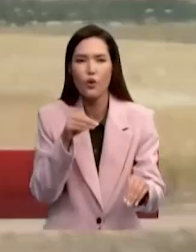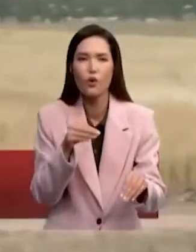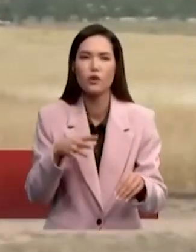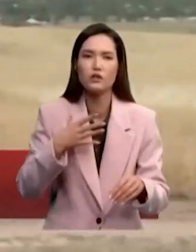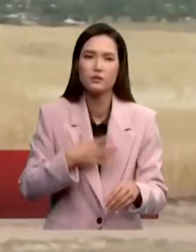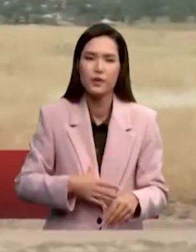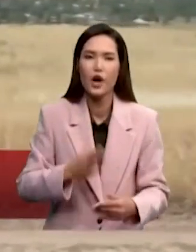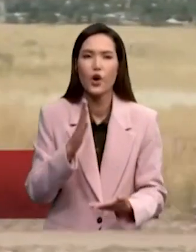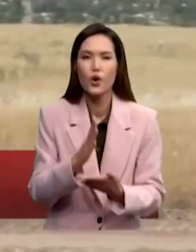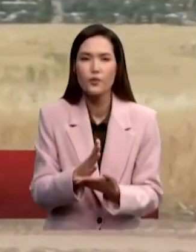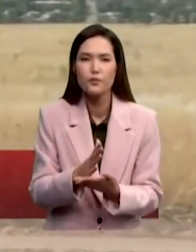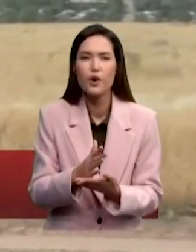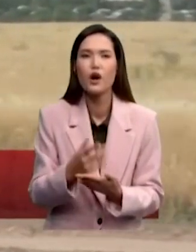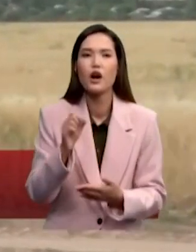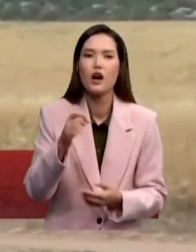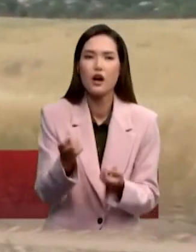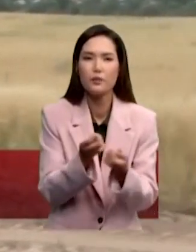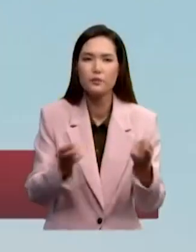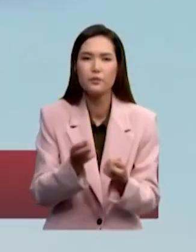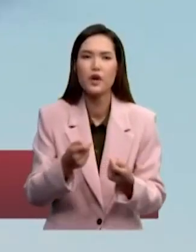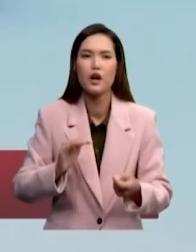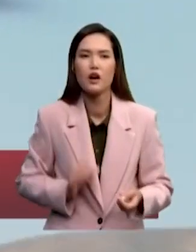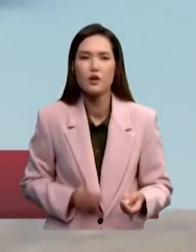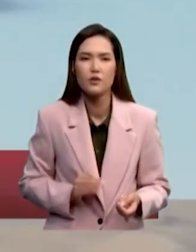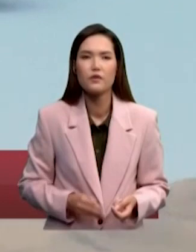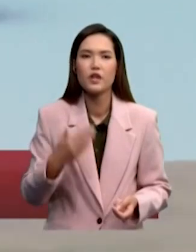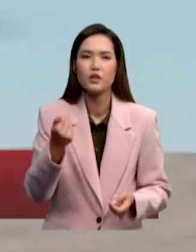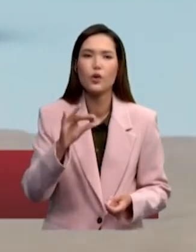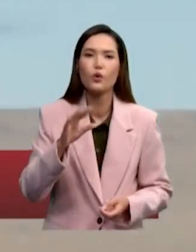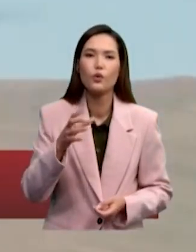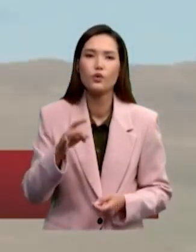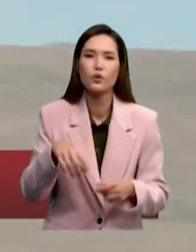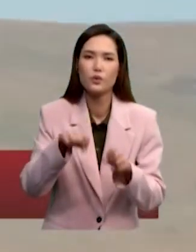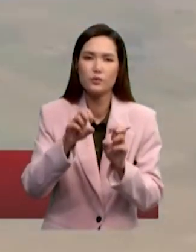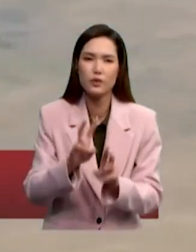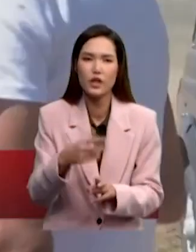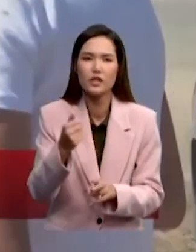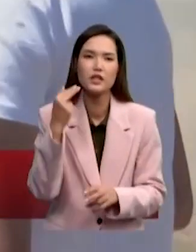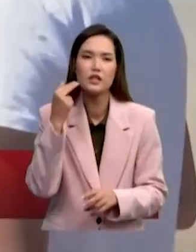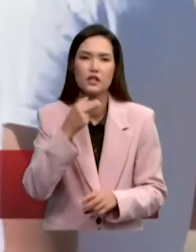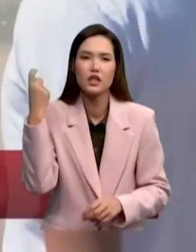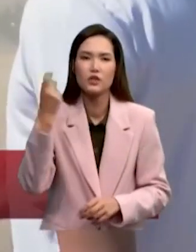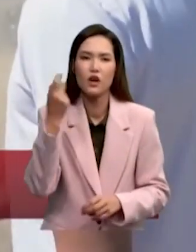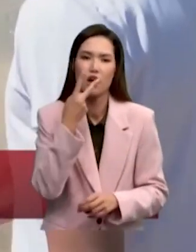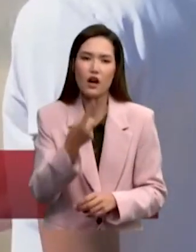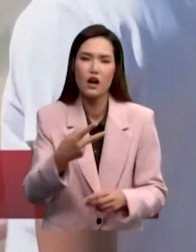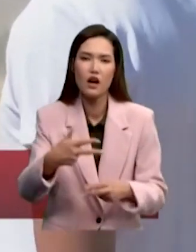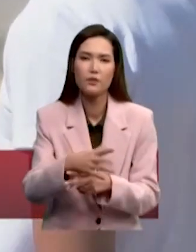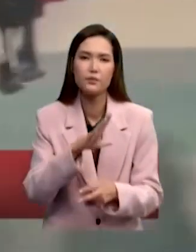мәжбүр болған. Арпа мен бидай сепкен фермер ерек әдісті ютуб арқылы қытайлық шаруалардан қарап